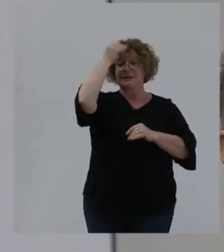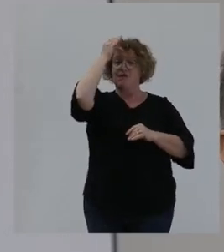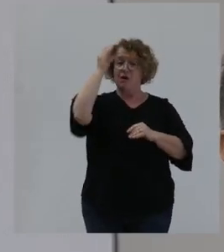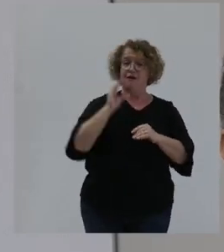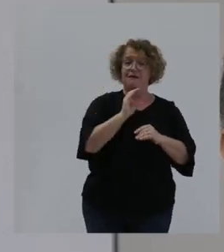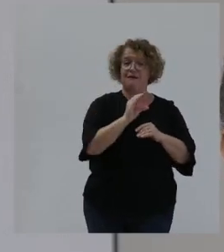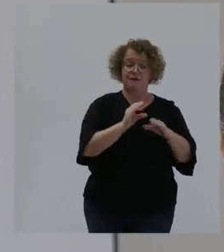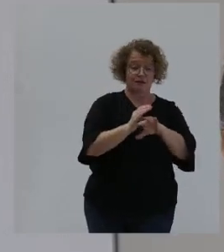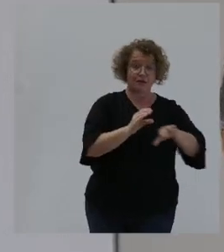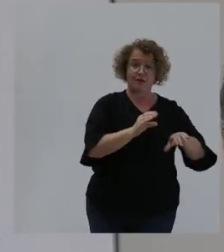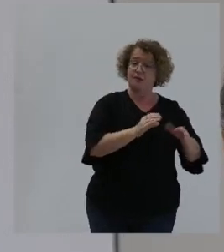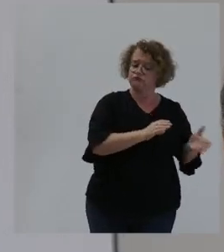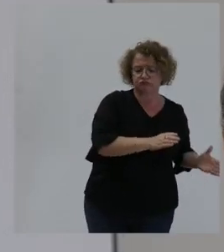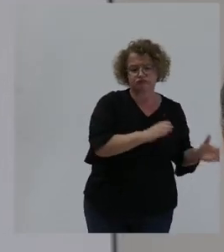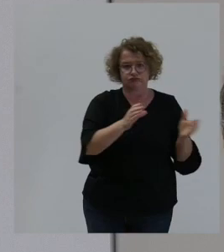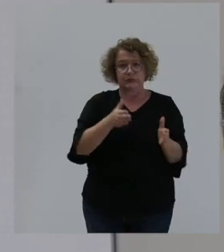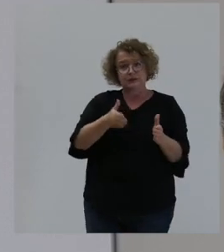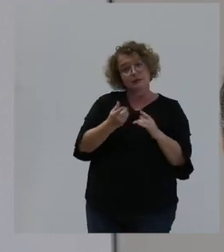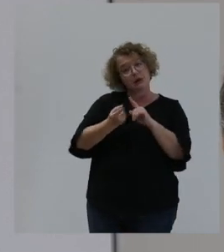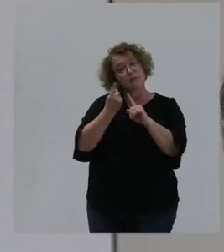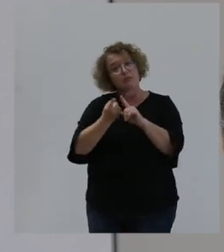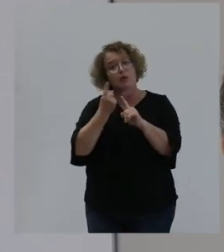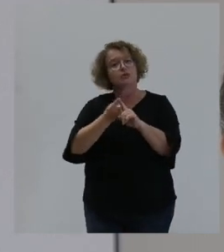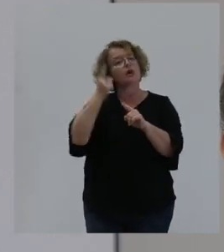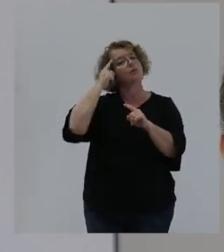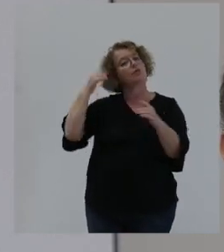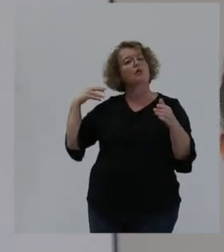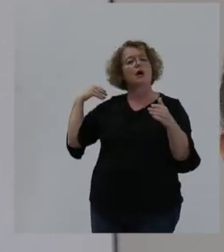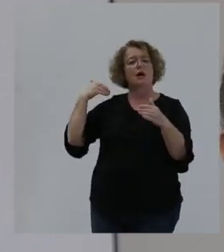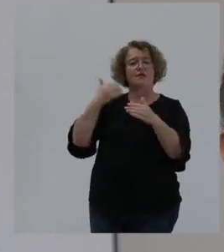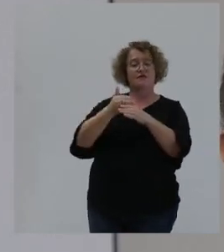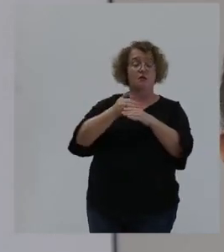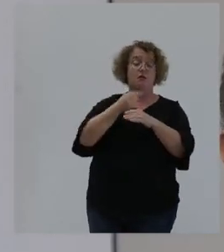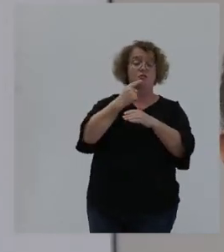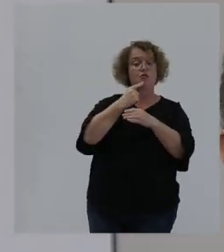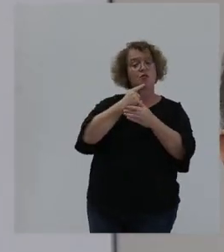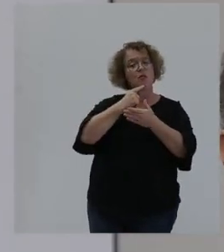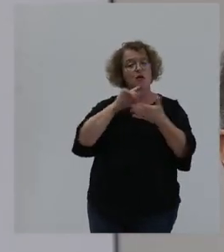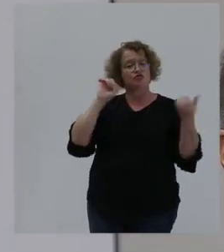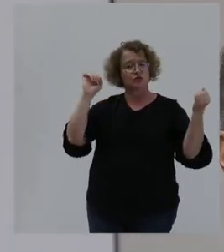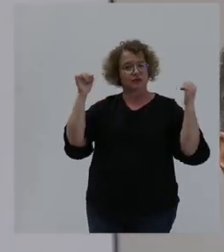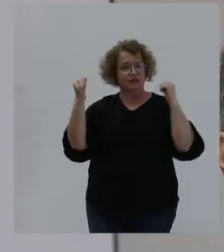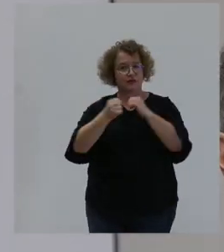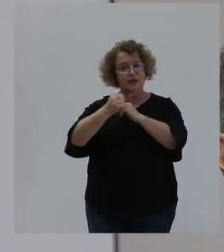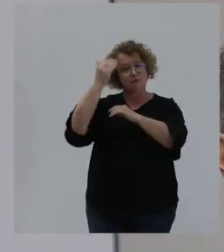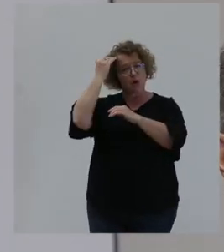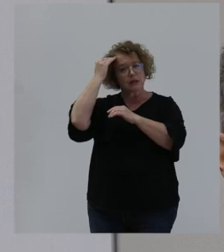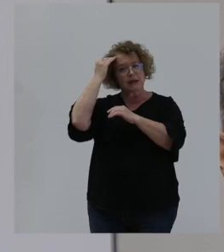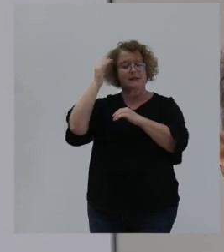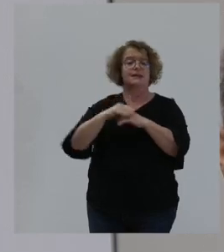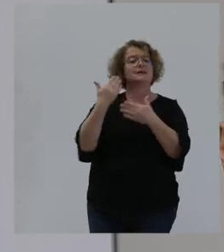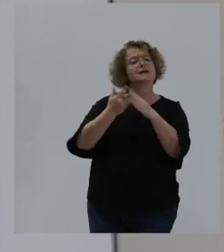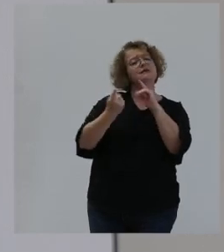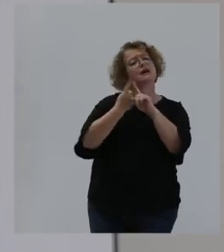parlant, aussi cruciaux, dans une époque de post-vérité et de retour du populisme. C'est un impératif